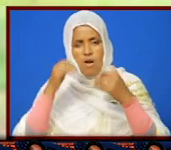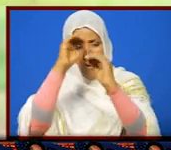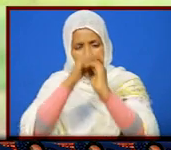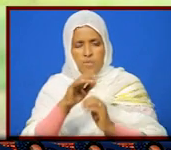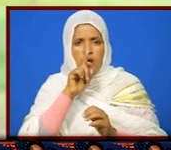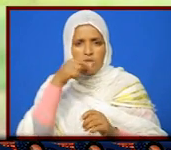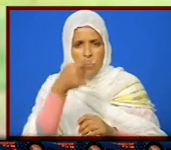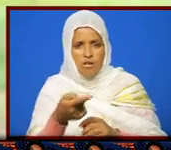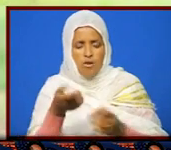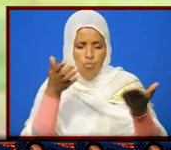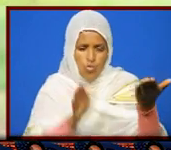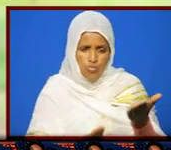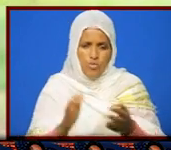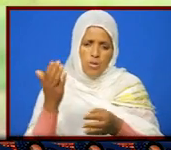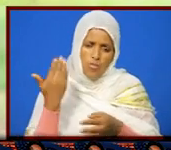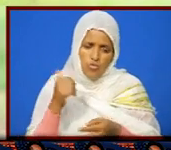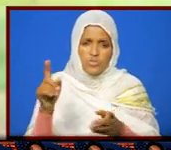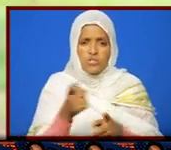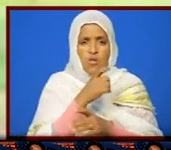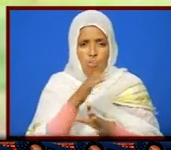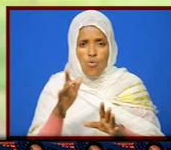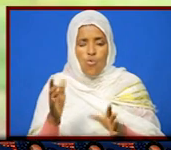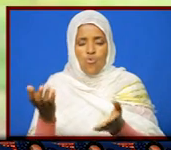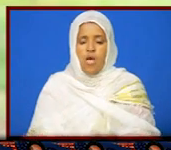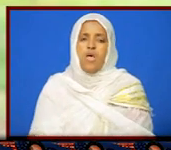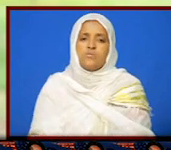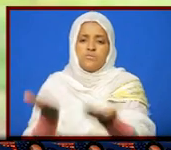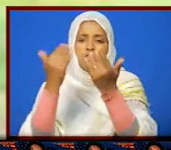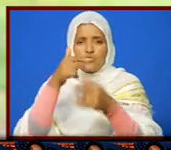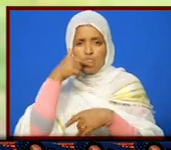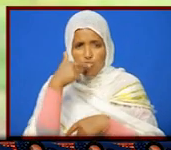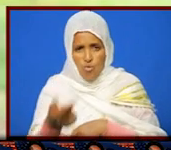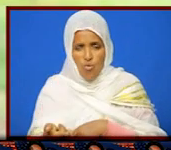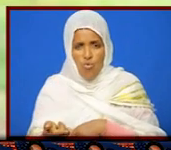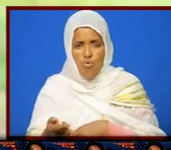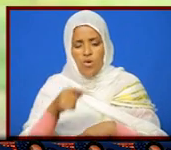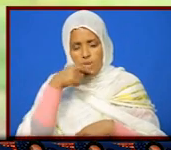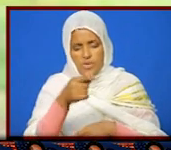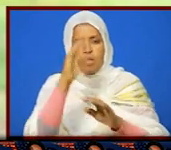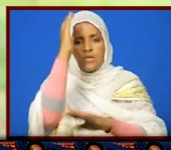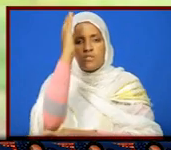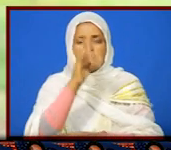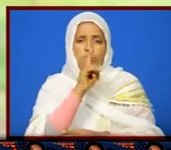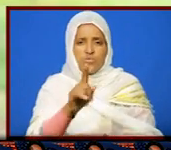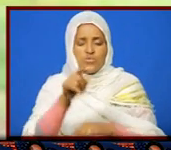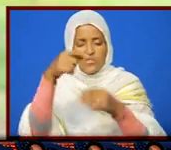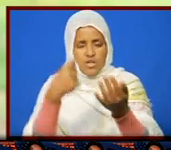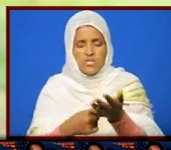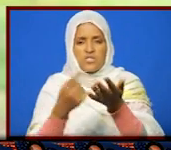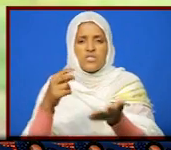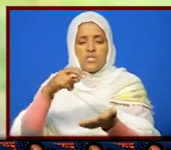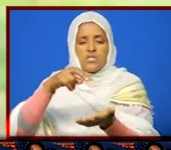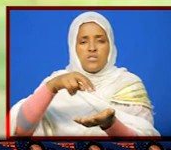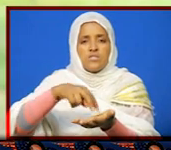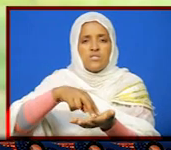ብሎ የተናገረ። ስለዚህ ነበሩብኝ ሞቱብኝ የሚል እግዚአብሔር ሳይሆን አስነሳችኋለሁ ብሎ የሚናገር እግዚአብሔር ነው።